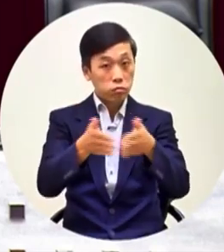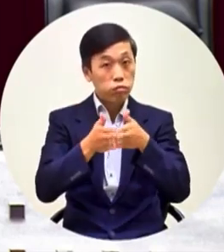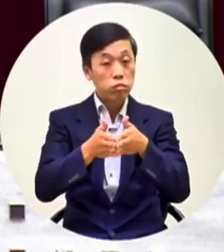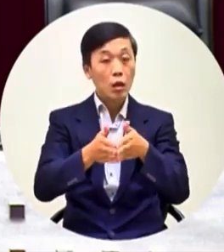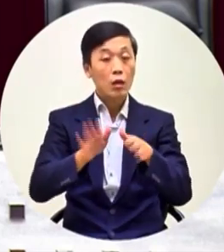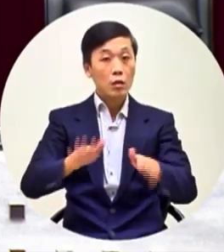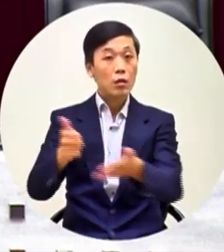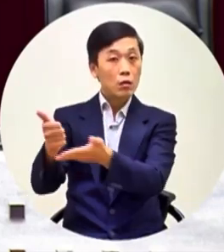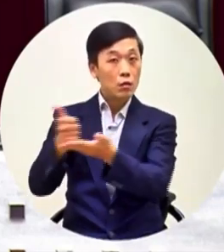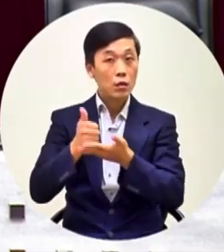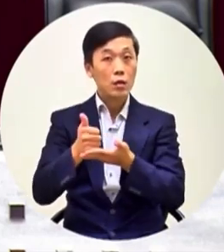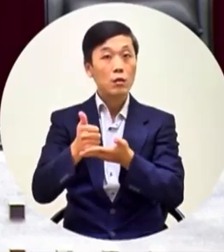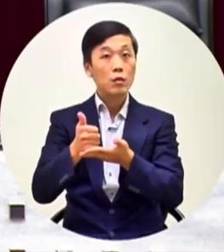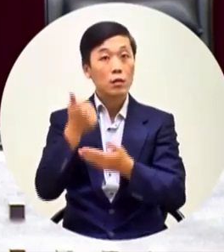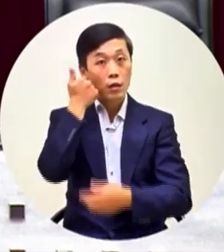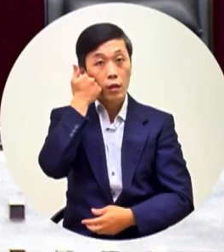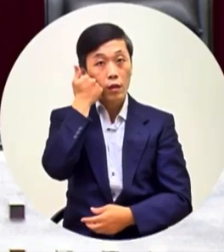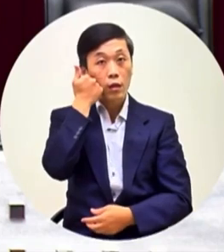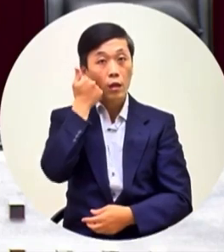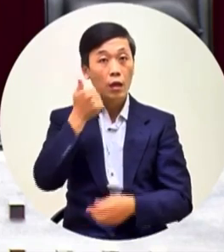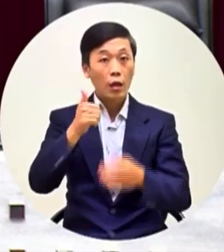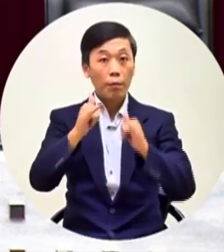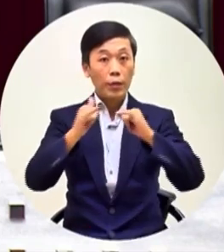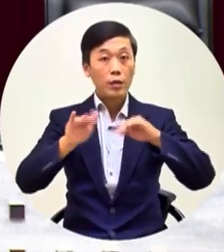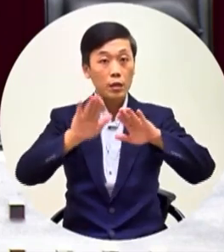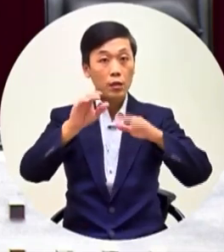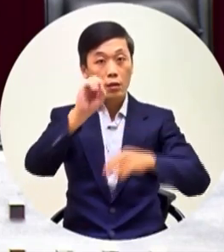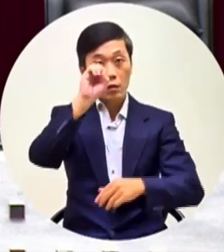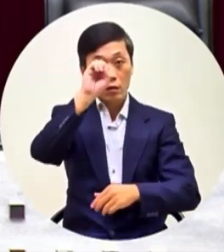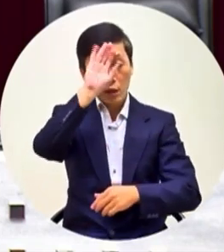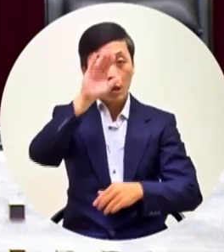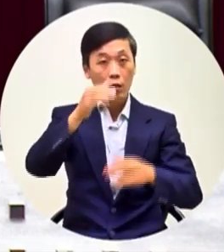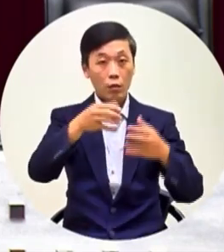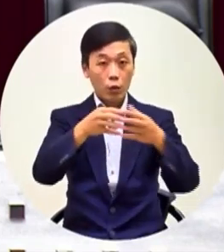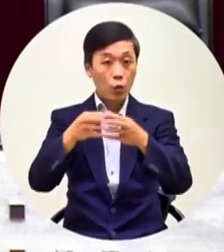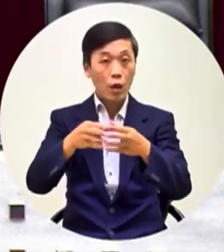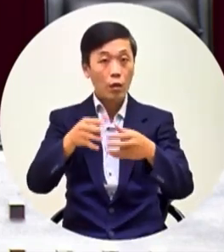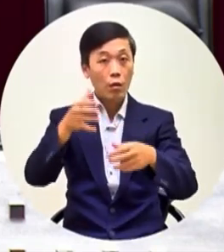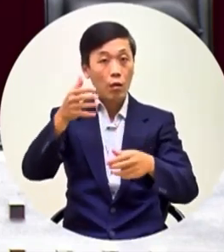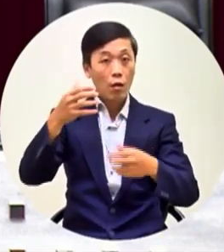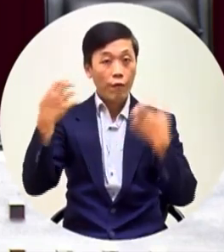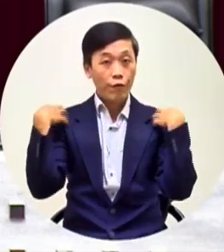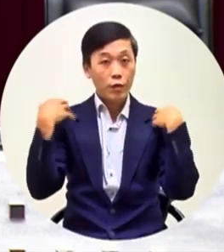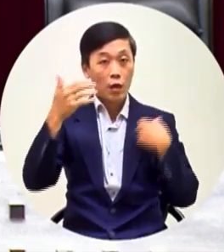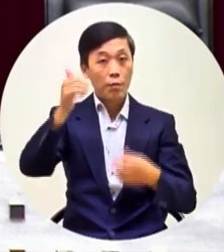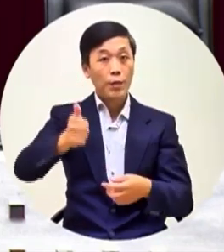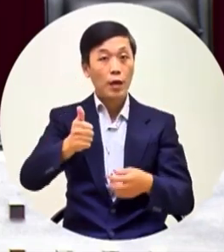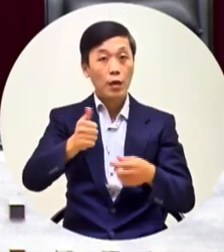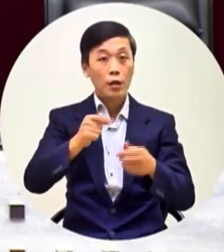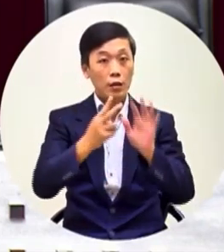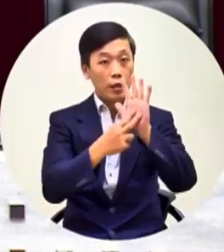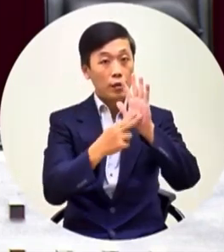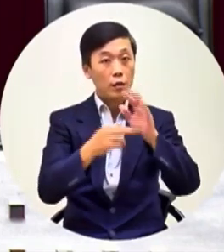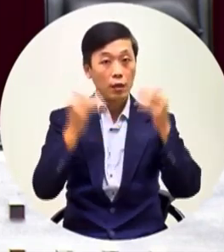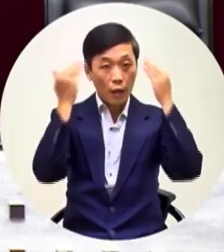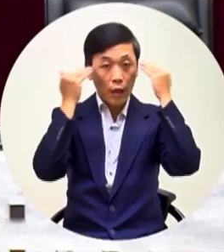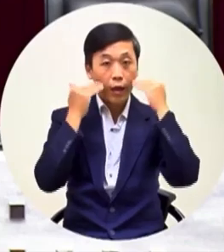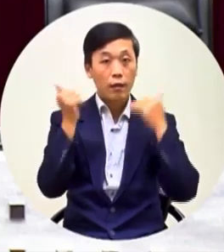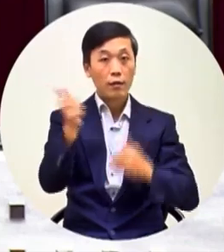就请你们的民进党团总召，请你说明哈，韩世春议员，